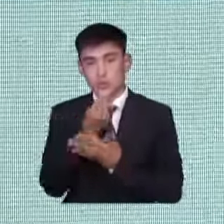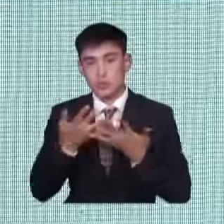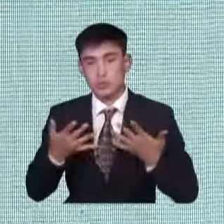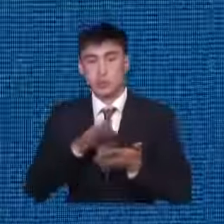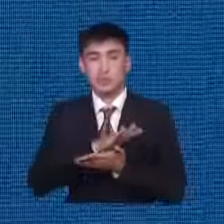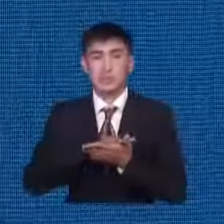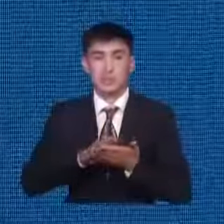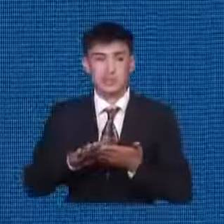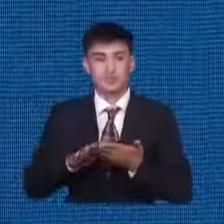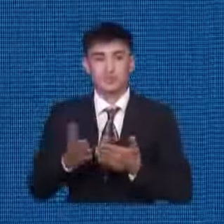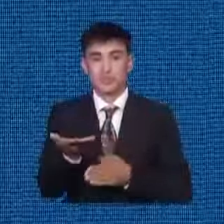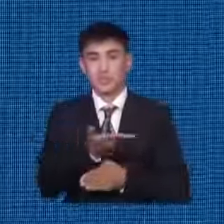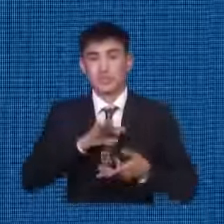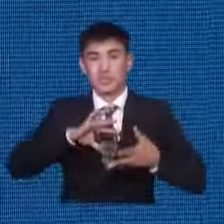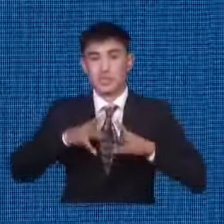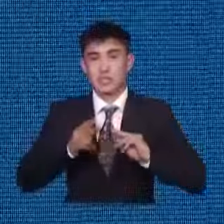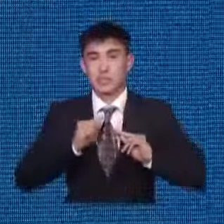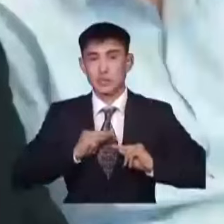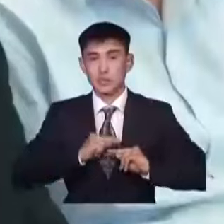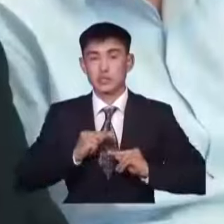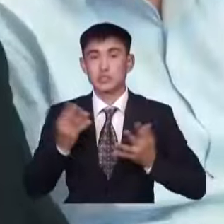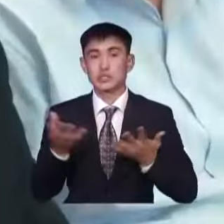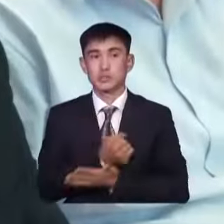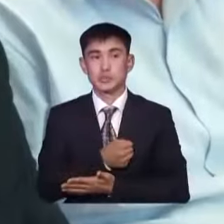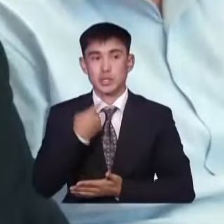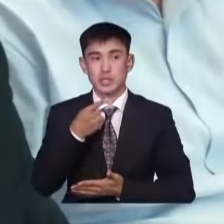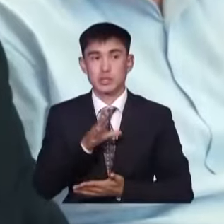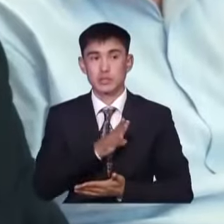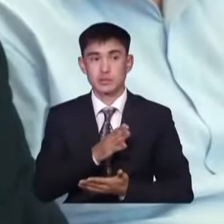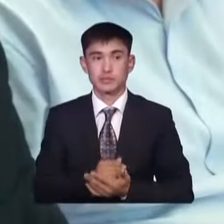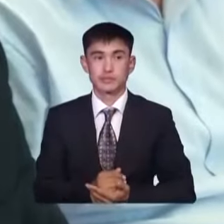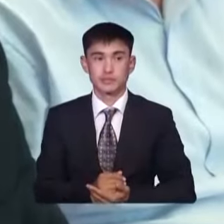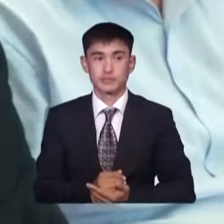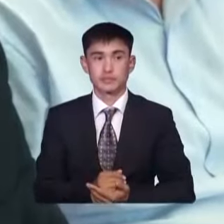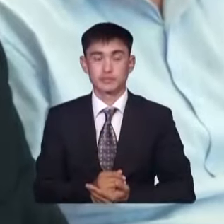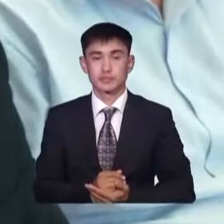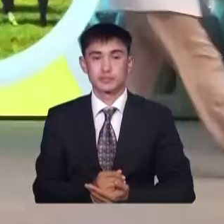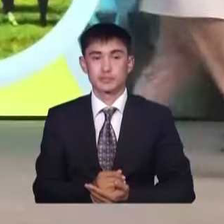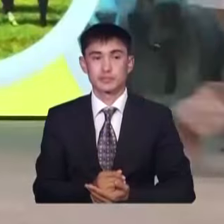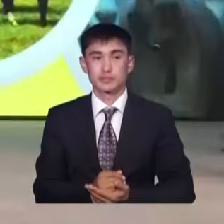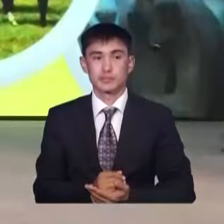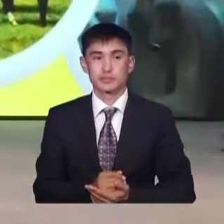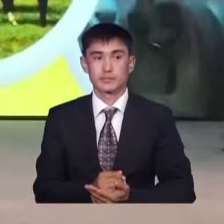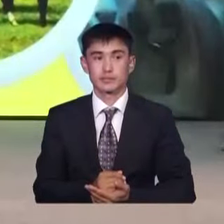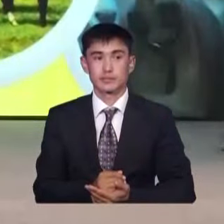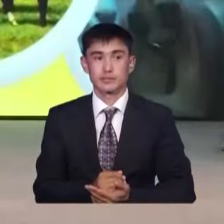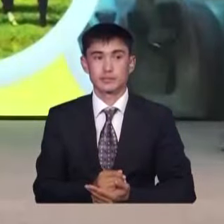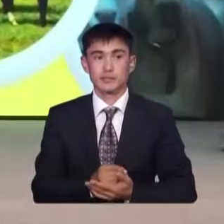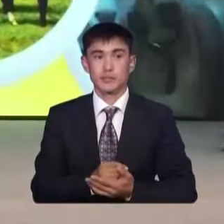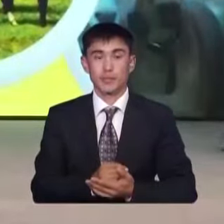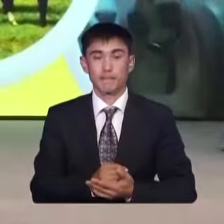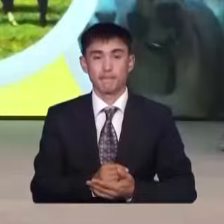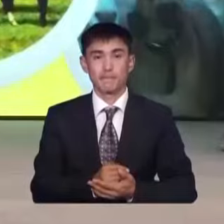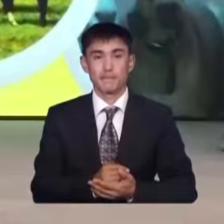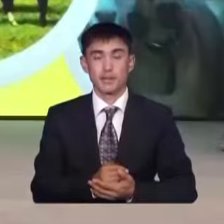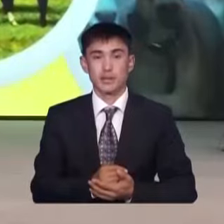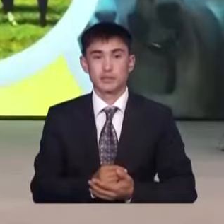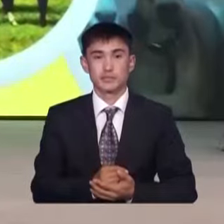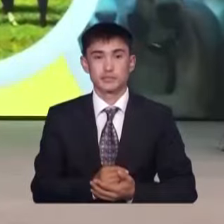тазалығы сіздердің нәтижелі еңбектеріңіздің жемісі екені айқын. Шаңқыде ауылдық округының ветеринариялық пункт